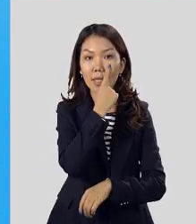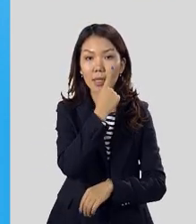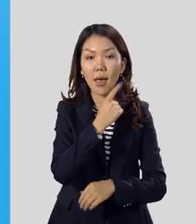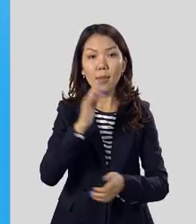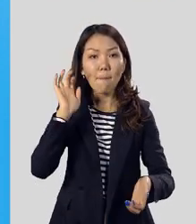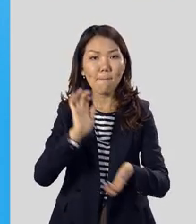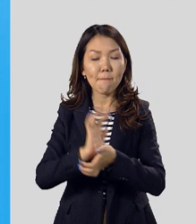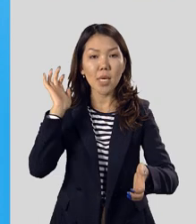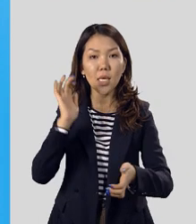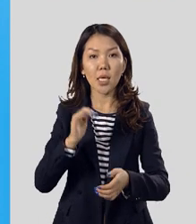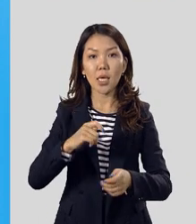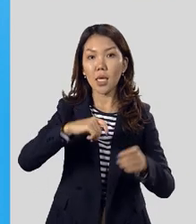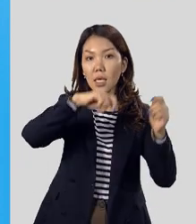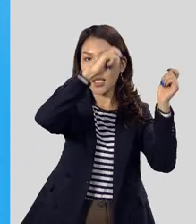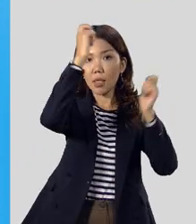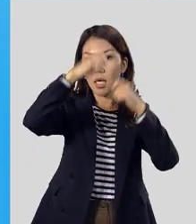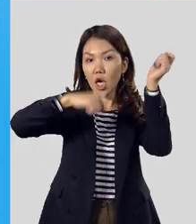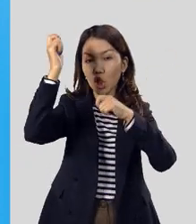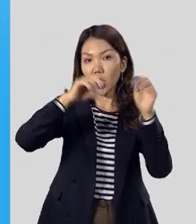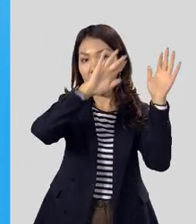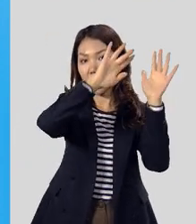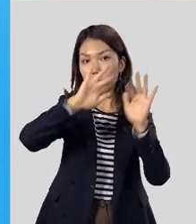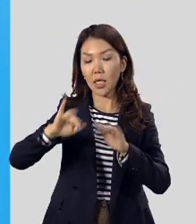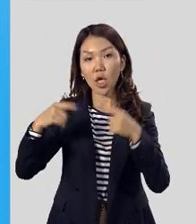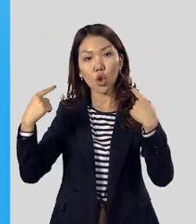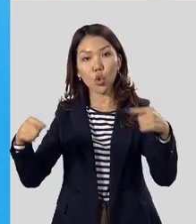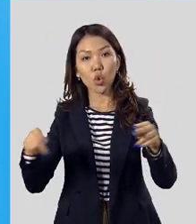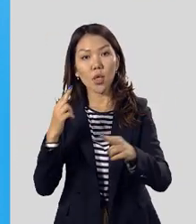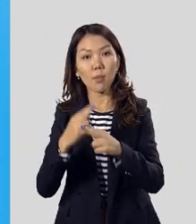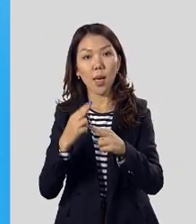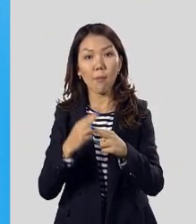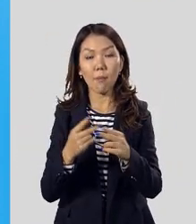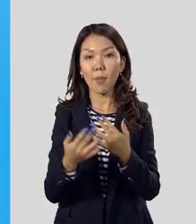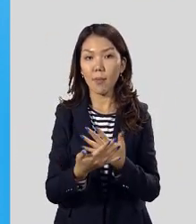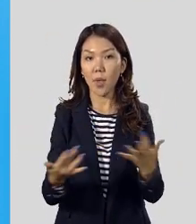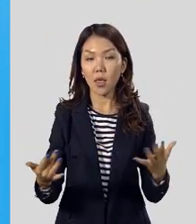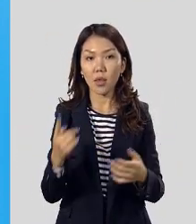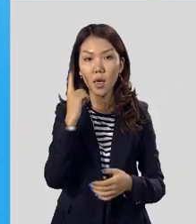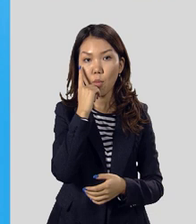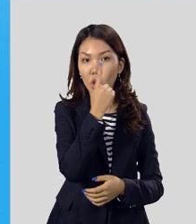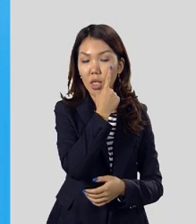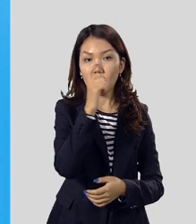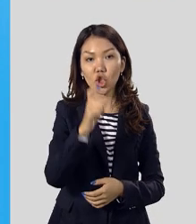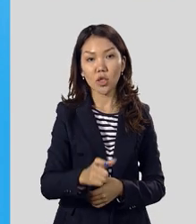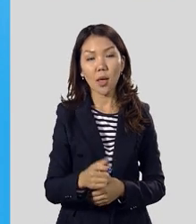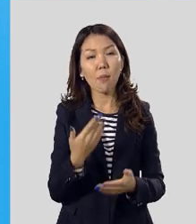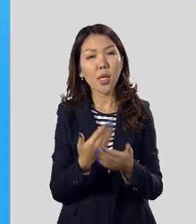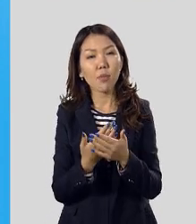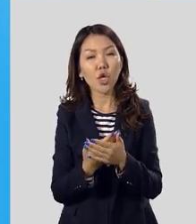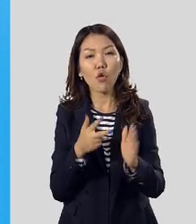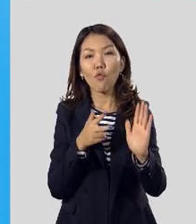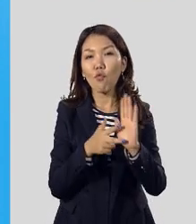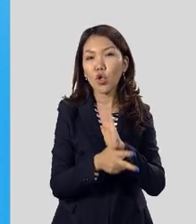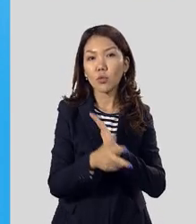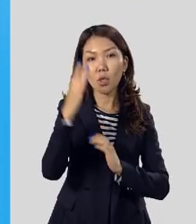пыли, дождя, снега и других помех. На обоих глазах человека примерно